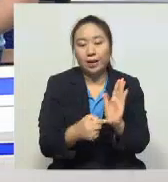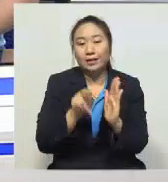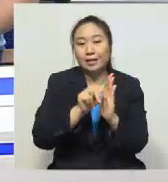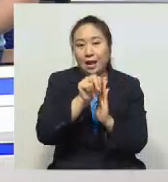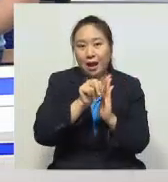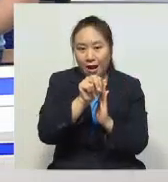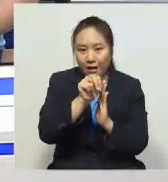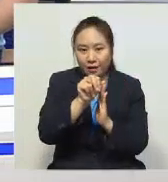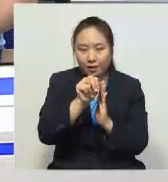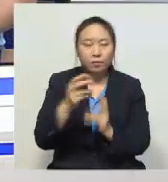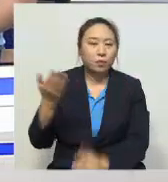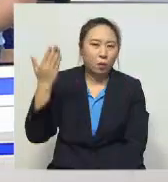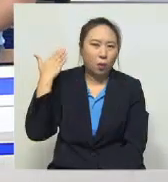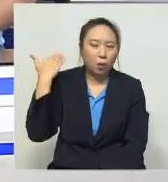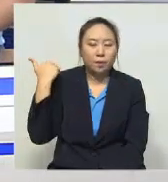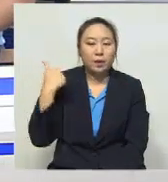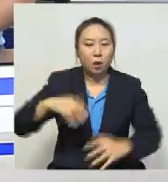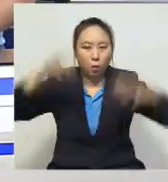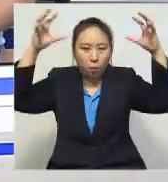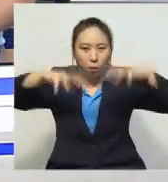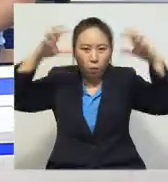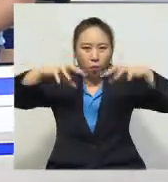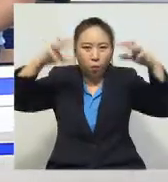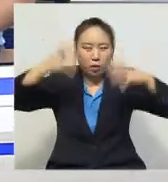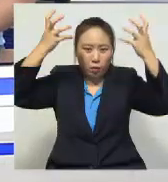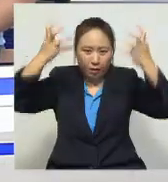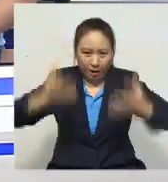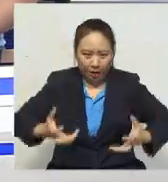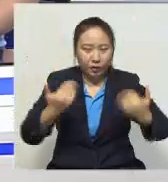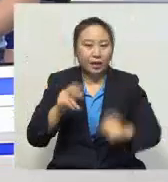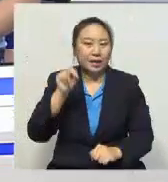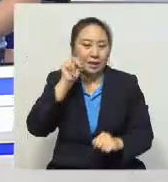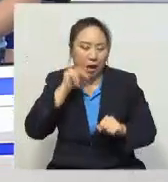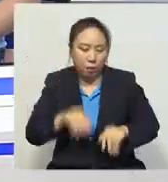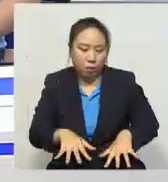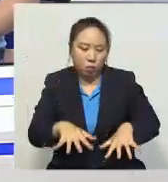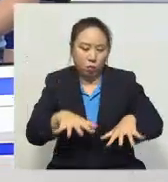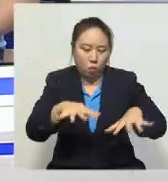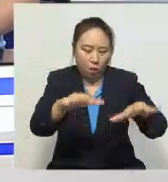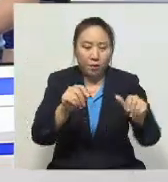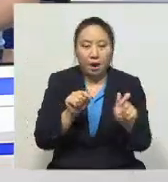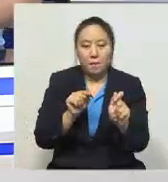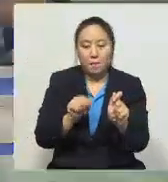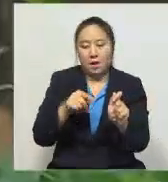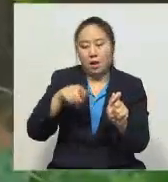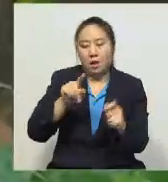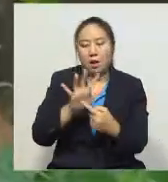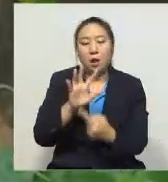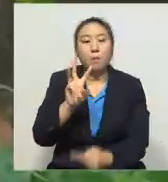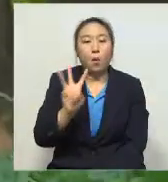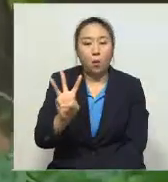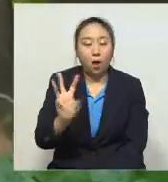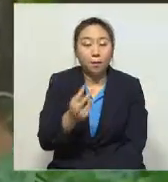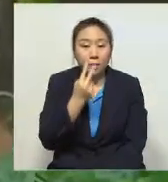ังหวัดน่านค่ะปรากฏว่าช่วงที่ผ่านมามีฝนตกหนักทำให้น้ำเอ่อท่วมหมู่บ้านในพื้นที่อำเภอปัวค่ะไปดูสภา